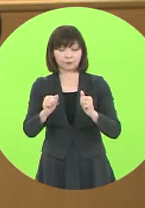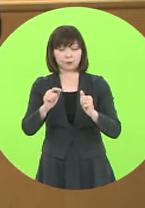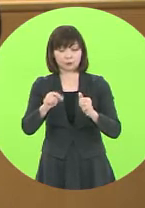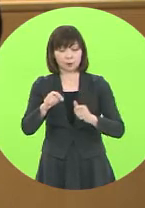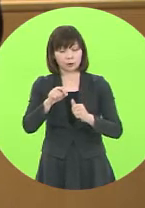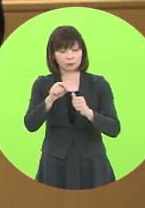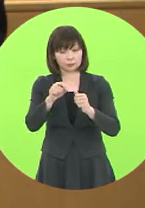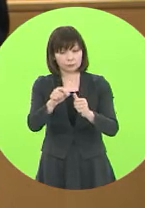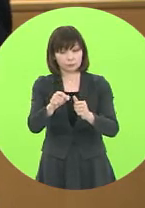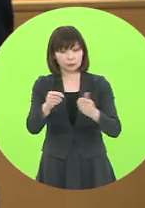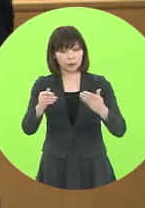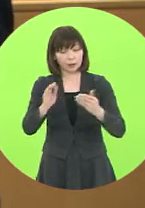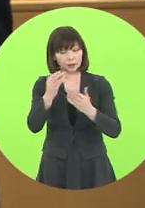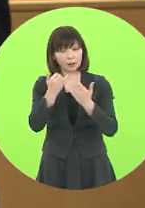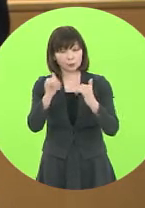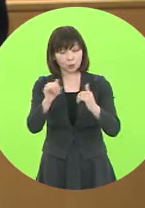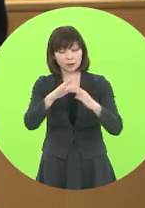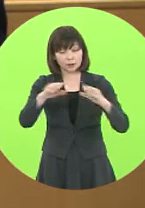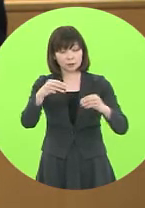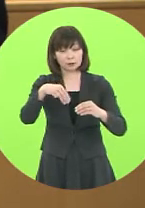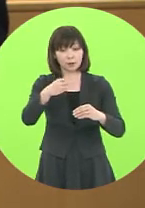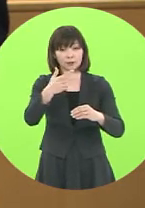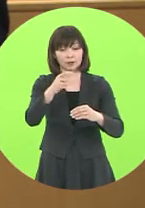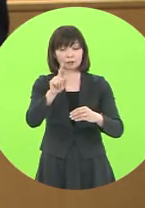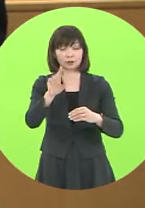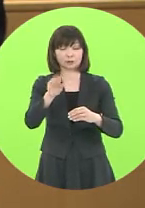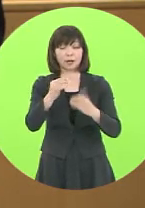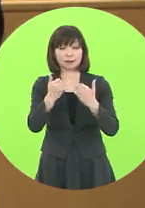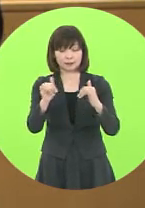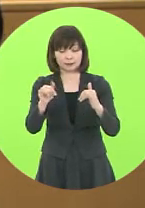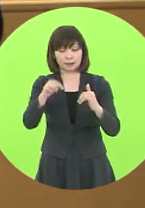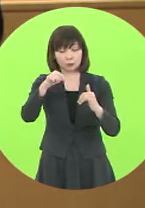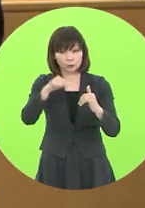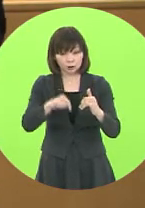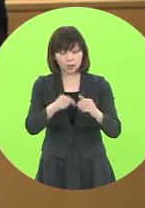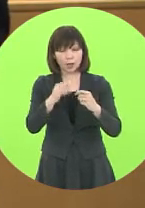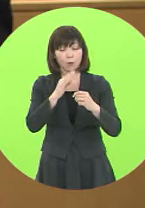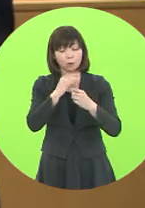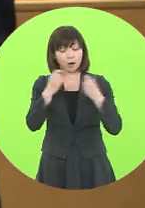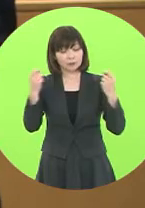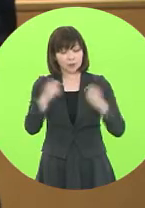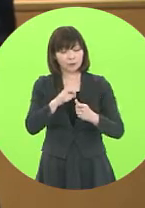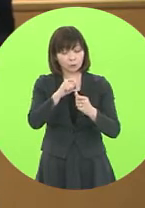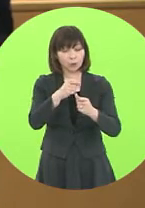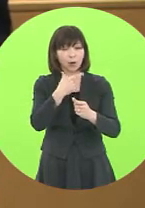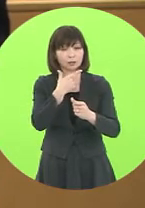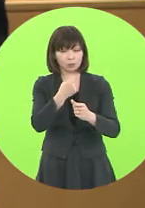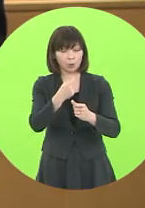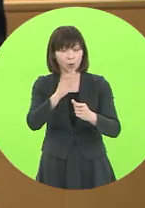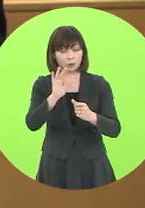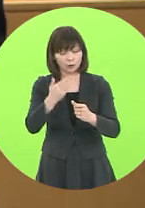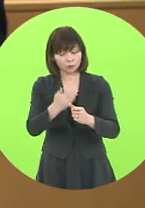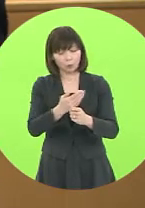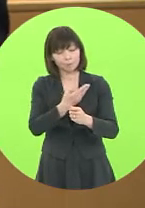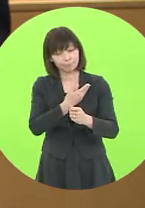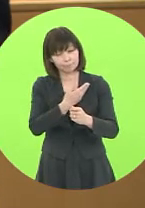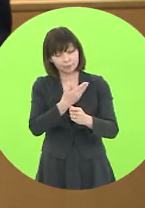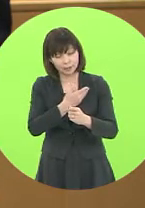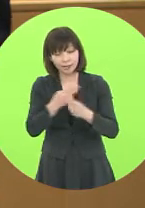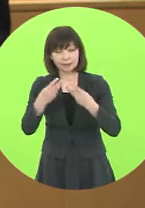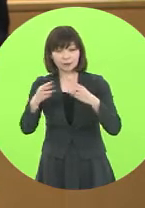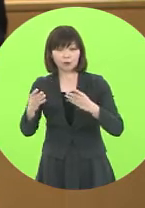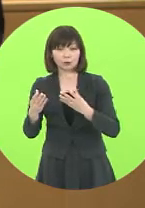国で371万人、このうち正規雇用を希望していながら、不本意に非正規雇用で働く者